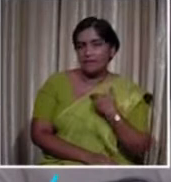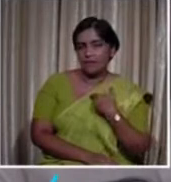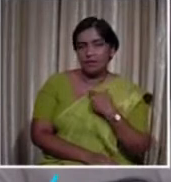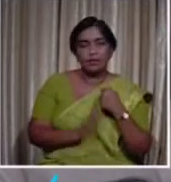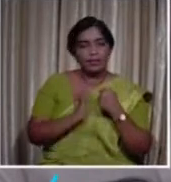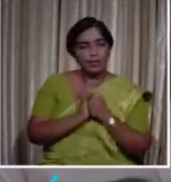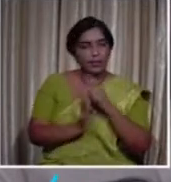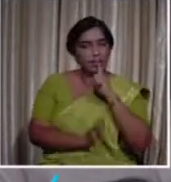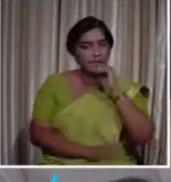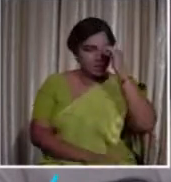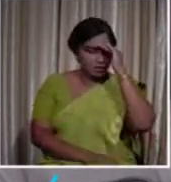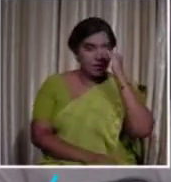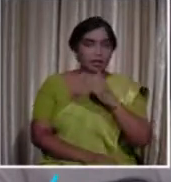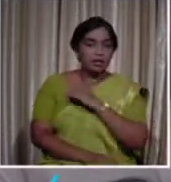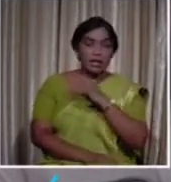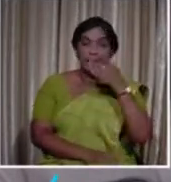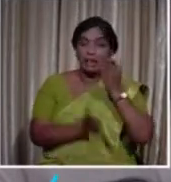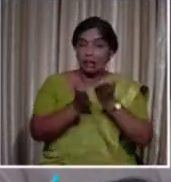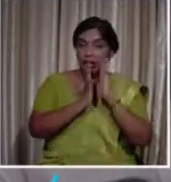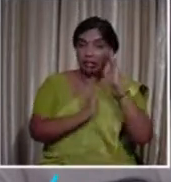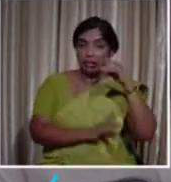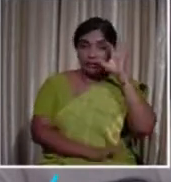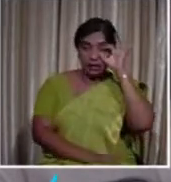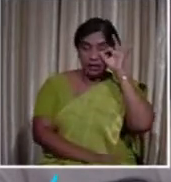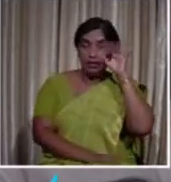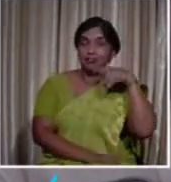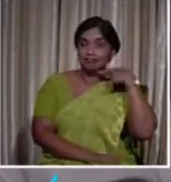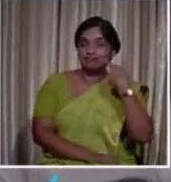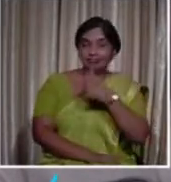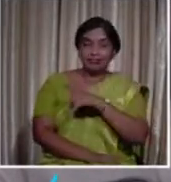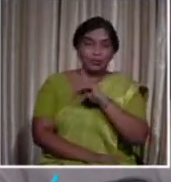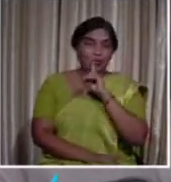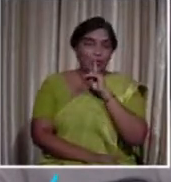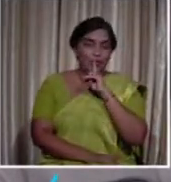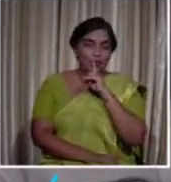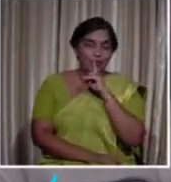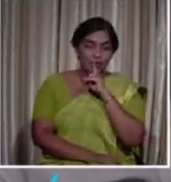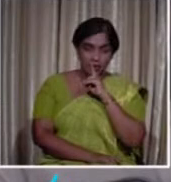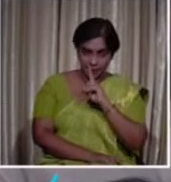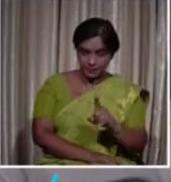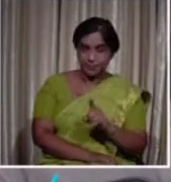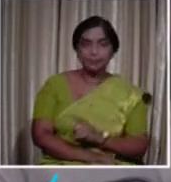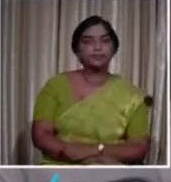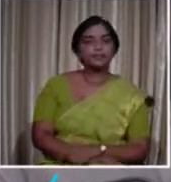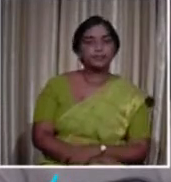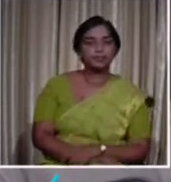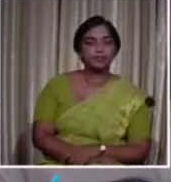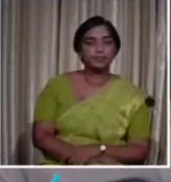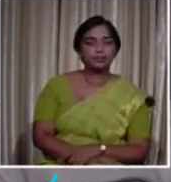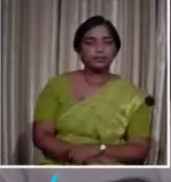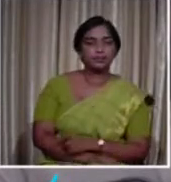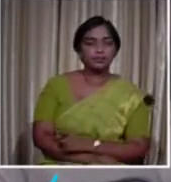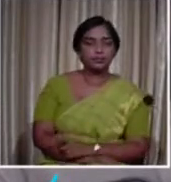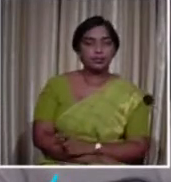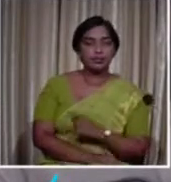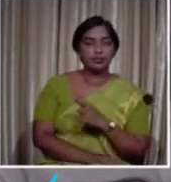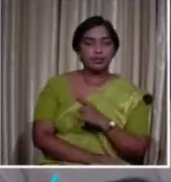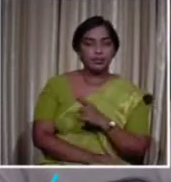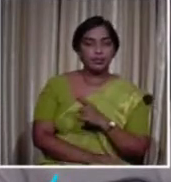तुमनि जवाहरलाल नेहरू तुमन् पैवसु देयक मट मे वेलावे मतक वेनवा एवरी लिटिल